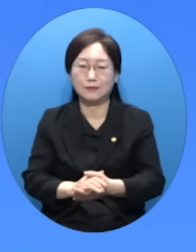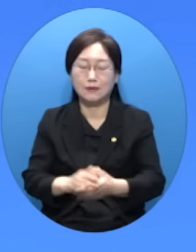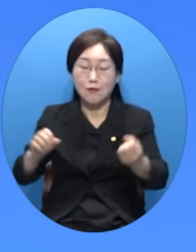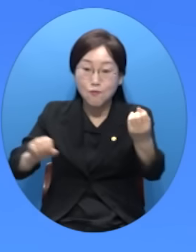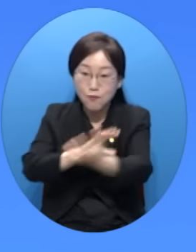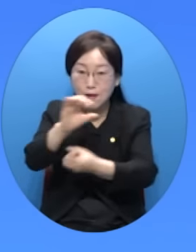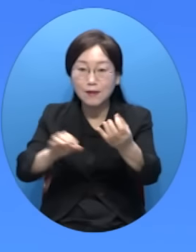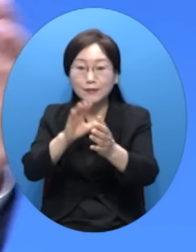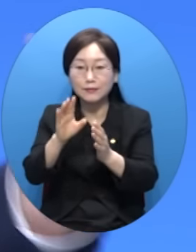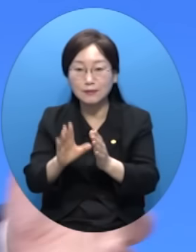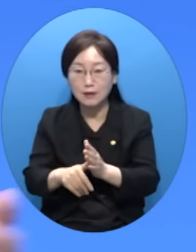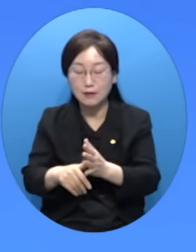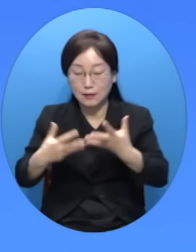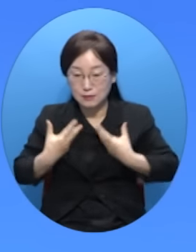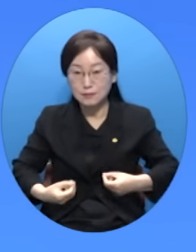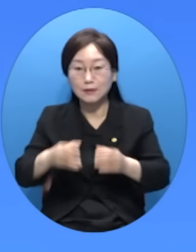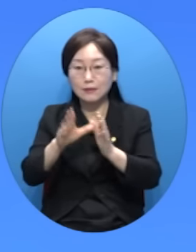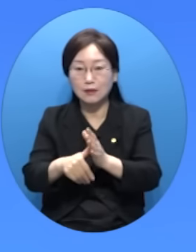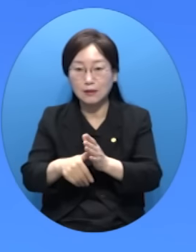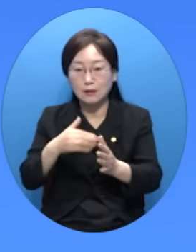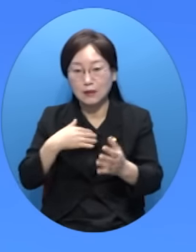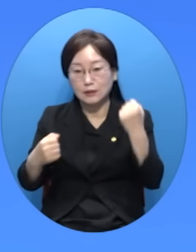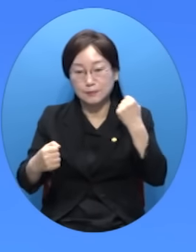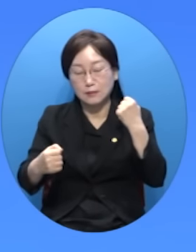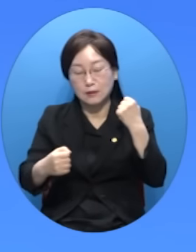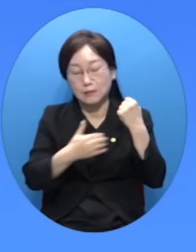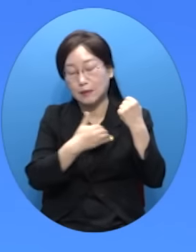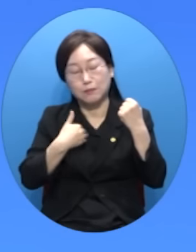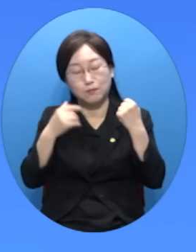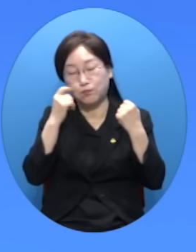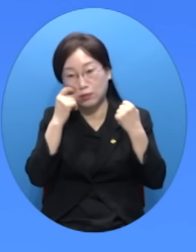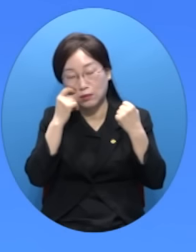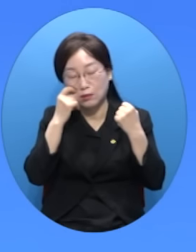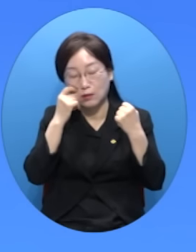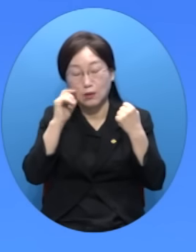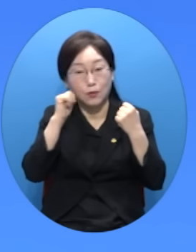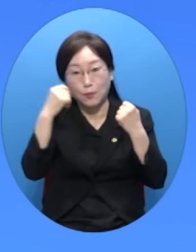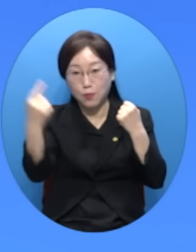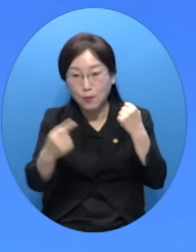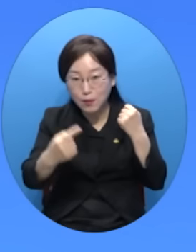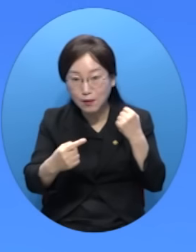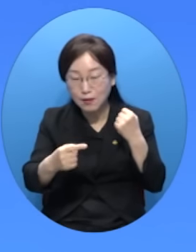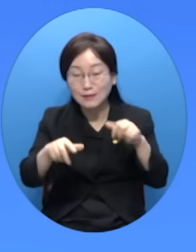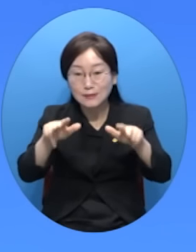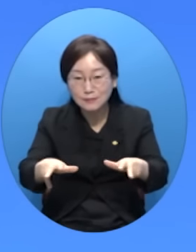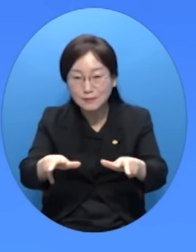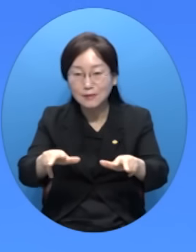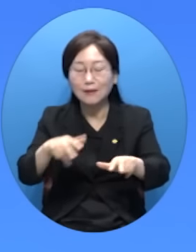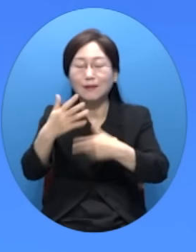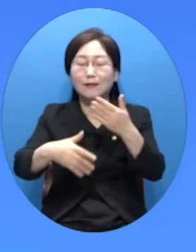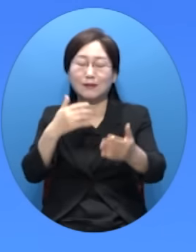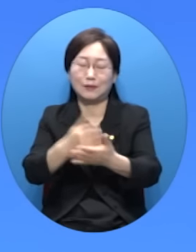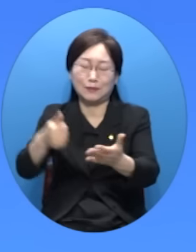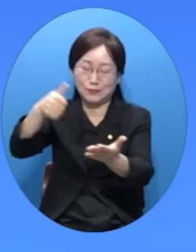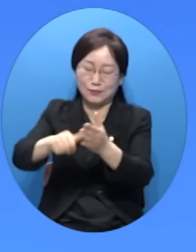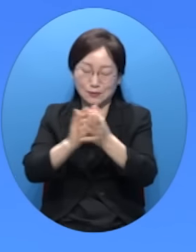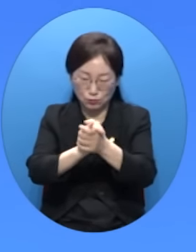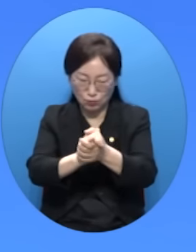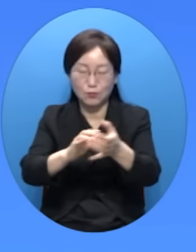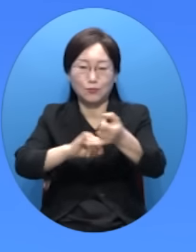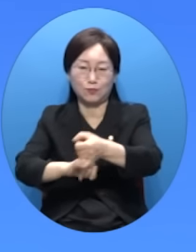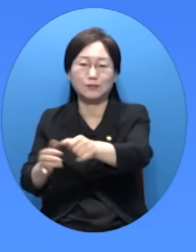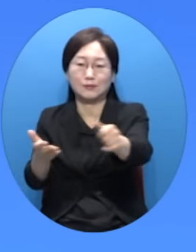환란할 때, 절망할 때, 내 힘으로 감당하지 못할 그런 문제가 어려움이 나갈 때 바로 그때가 하나님께 엎드려 기도할 때인